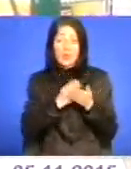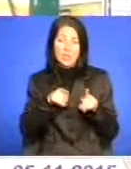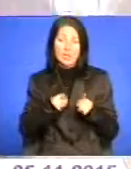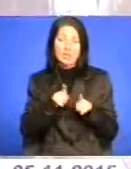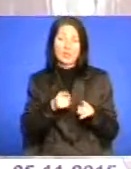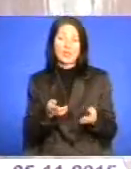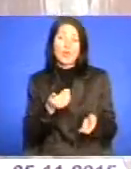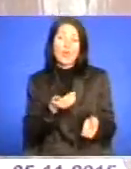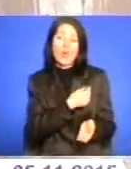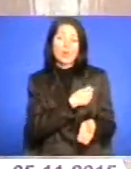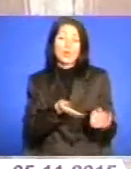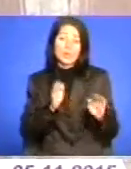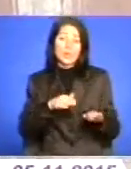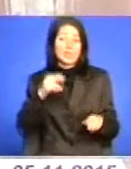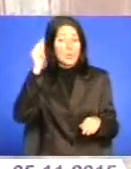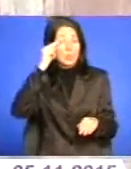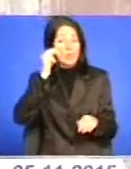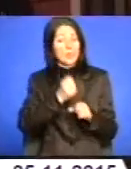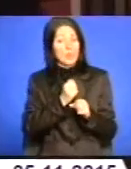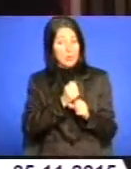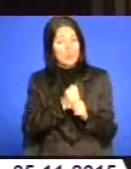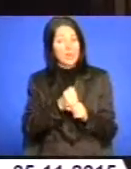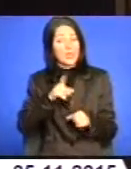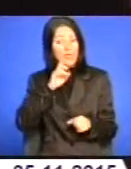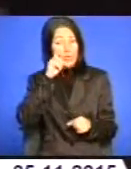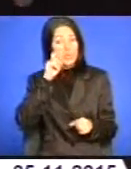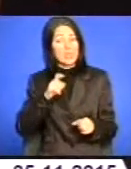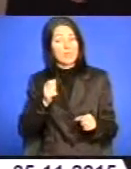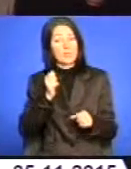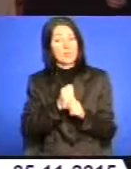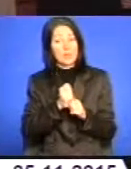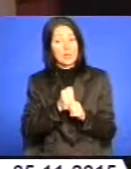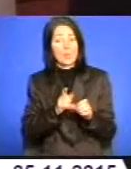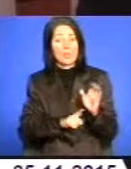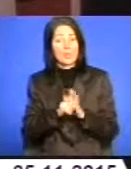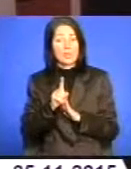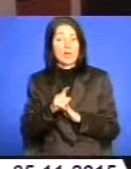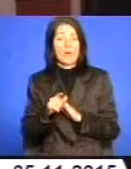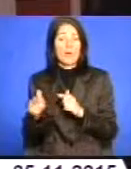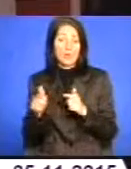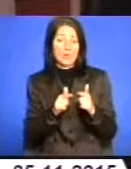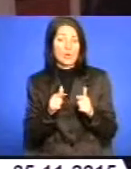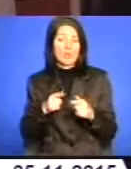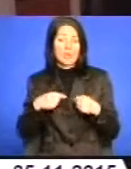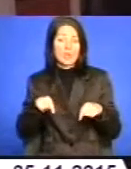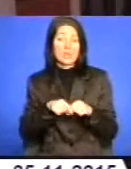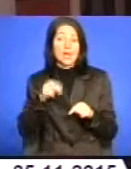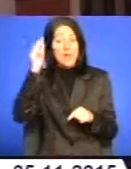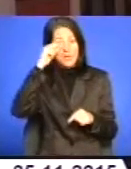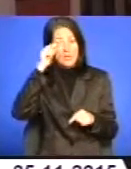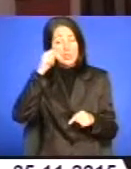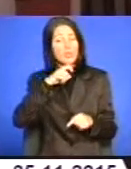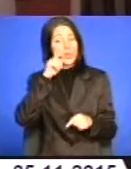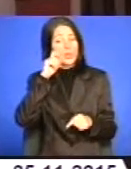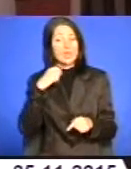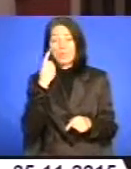та працювати в Україні. Приїхав, починався на підготовчому, вчився, ну, мову, українську мову,